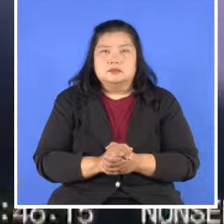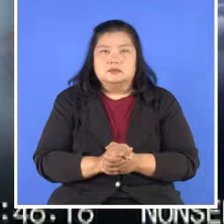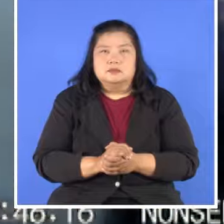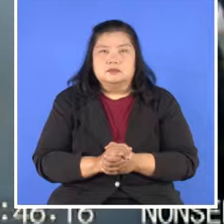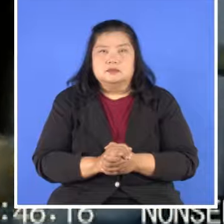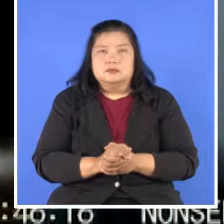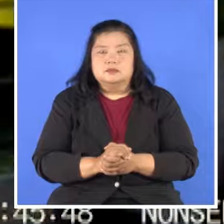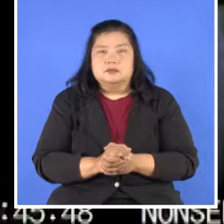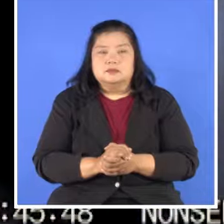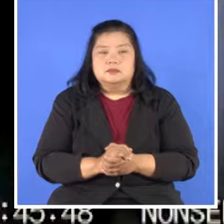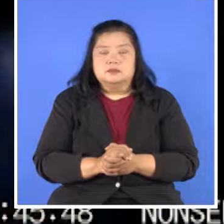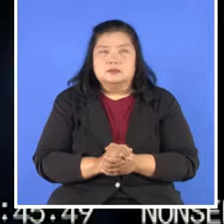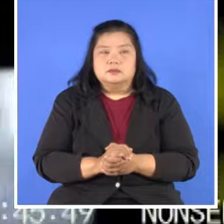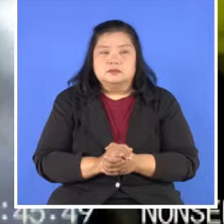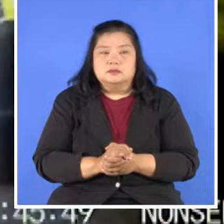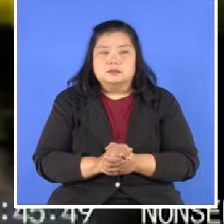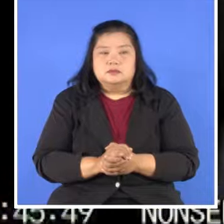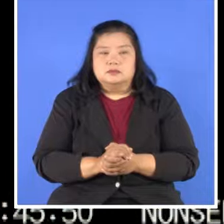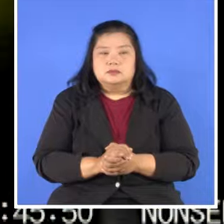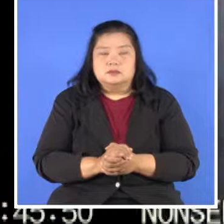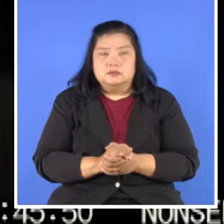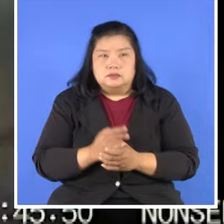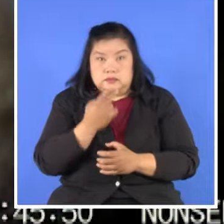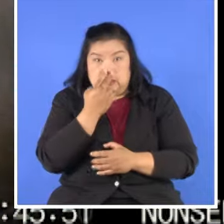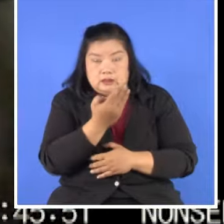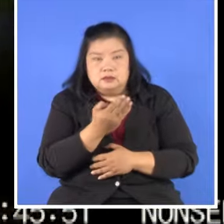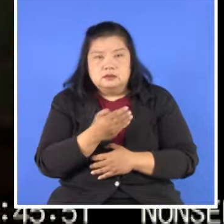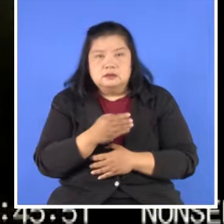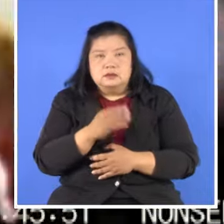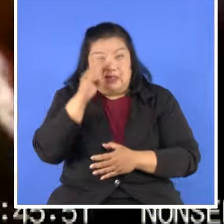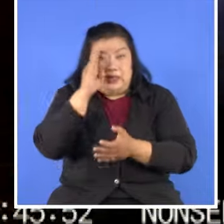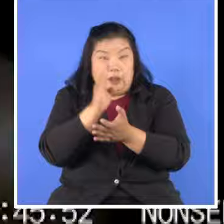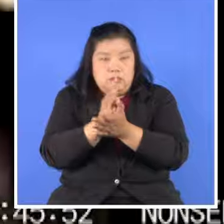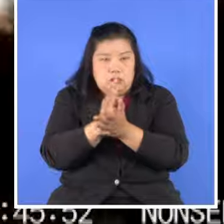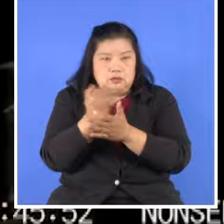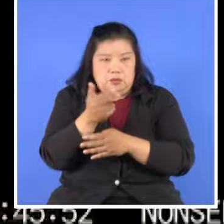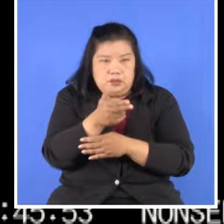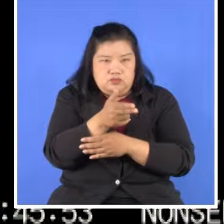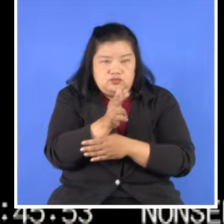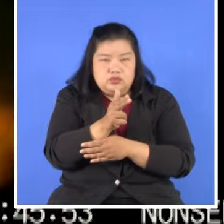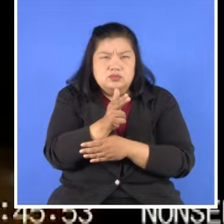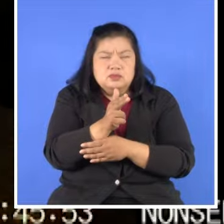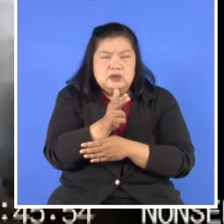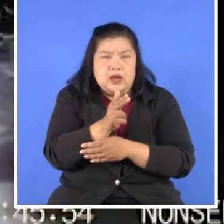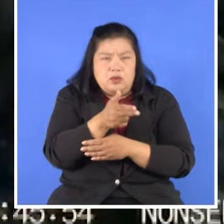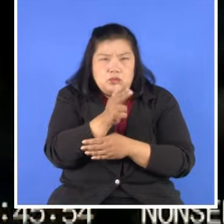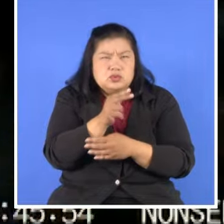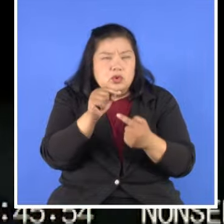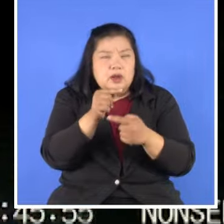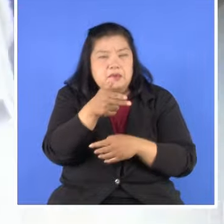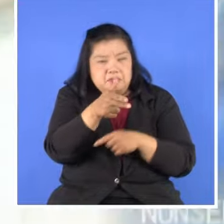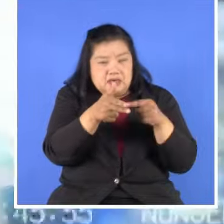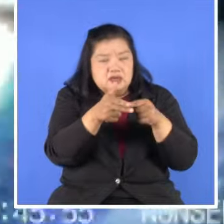ตำรวจต้องเอาปืนไฟฟ้ายิงเข้าไปนะครับถึงจะทำให้อาการเขาสงบลงเหตุการณ์เกิดขึ้นช่วงทุ่มหนึ่งของเมื่อวาน